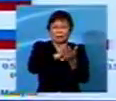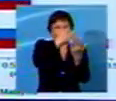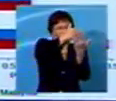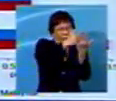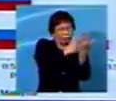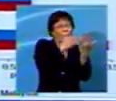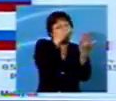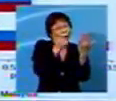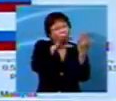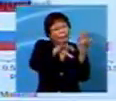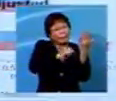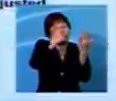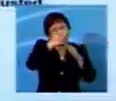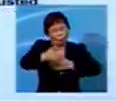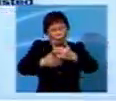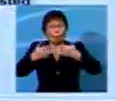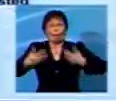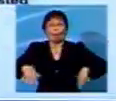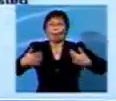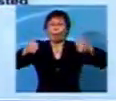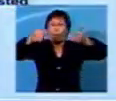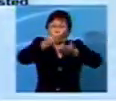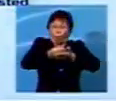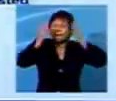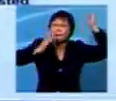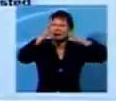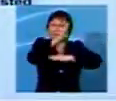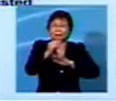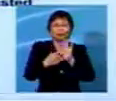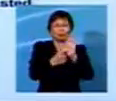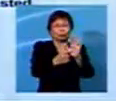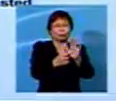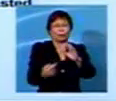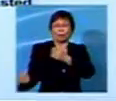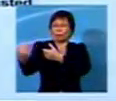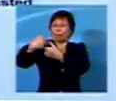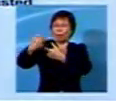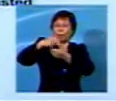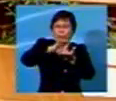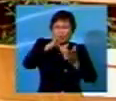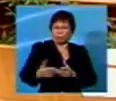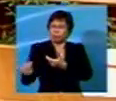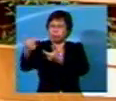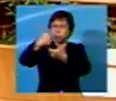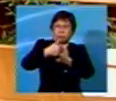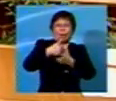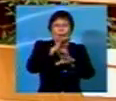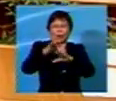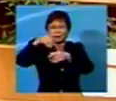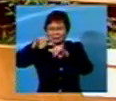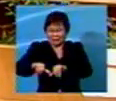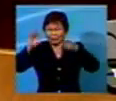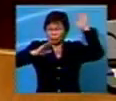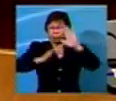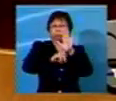diambil ekoran kemajuan ketara dalam pasaran kewangan tempatan yang menyaksikan penyertaan pelabur bukan pemautin yang lebih tinggi